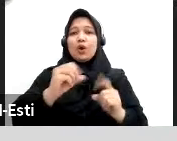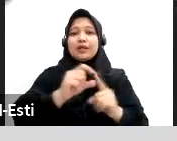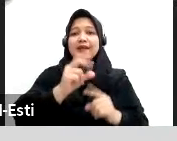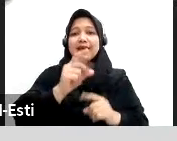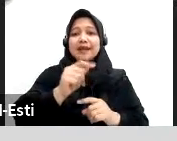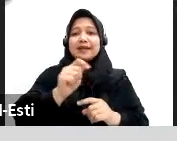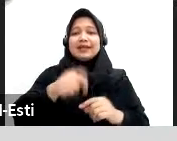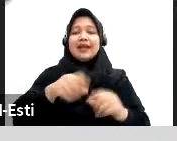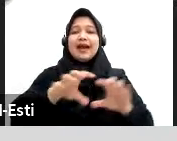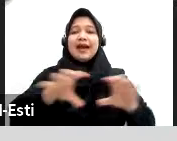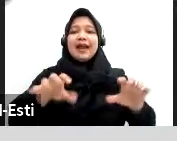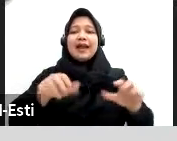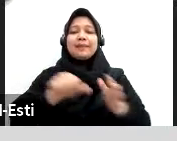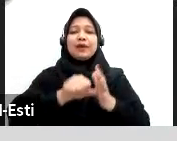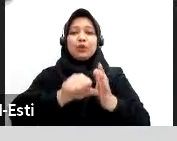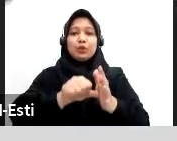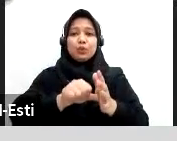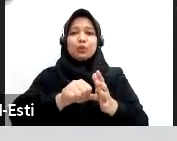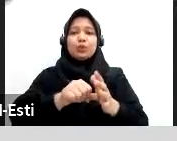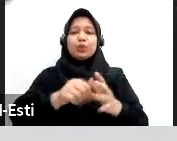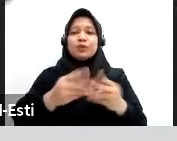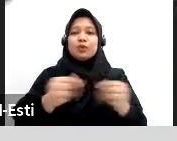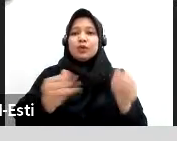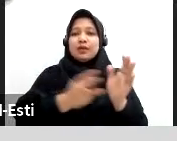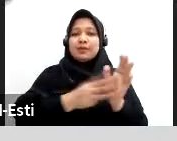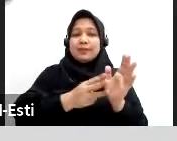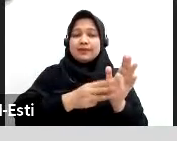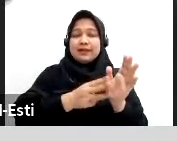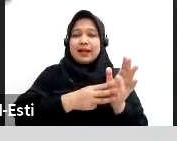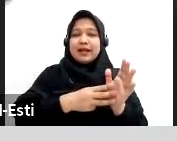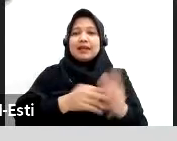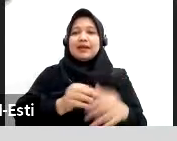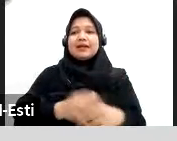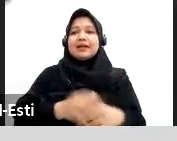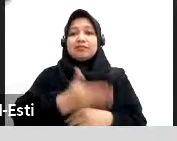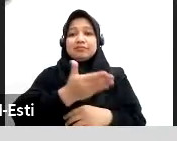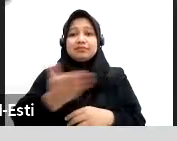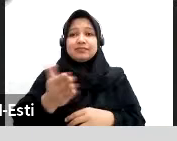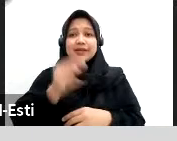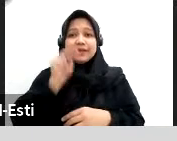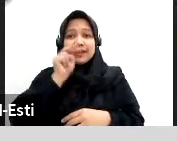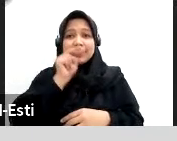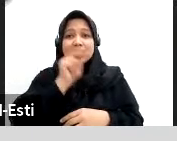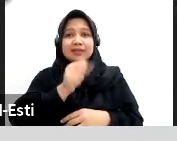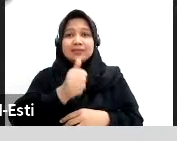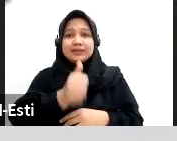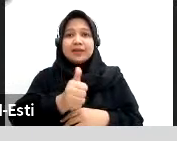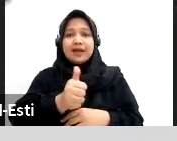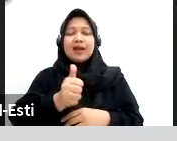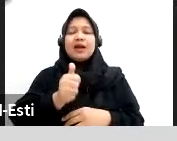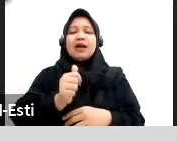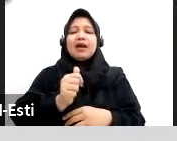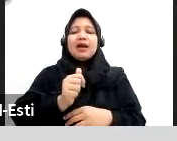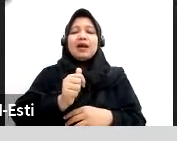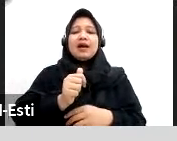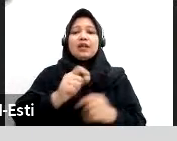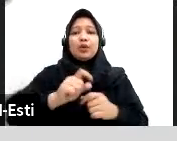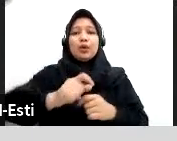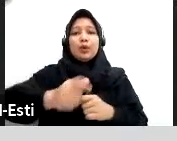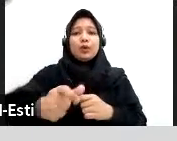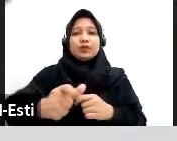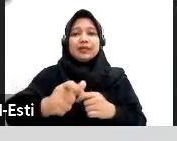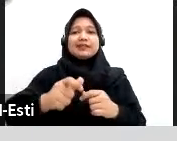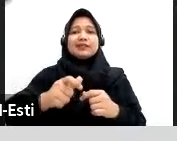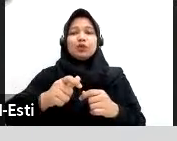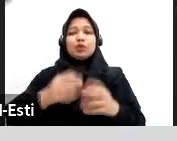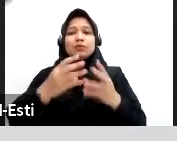alat bantu dalam penyelesaian sengketa di mana bapak dan ibu bisa melihat bahwa proses penyelesaian